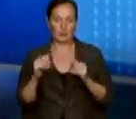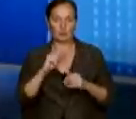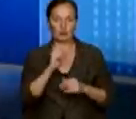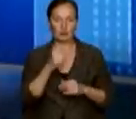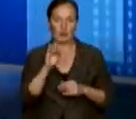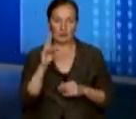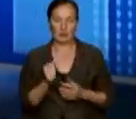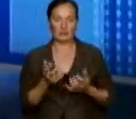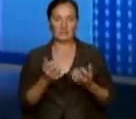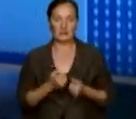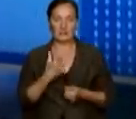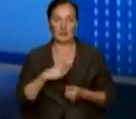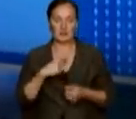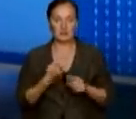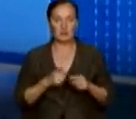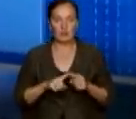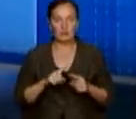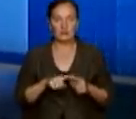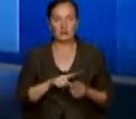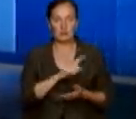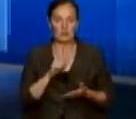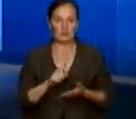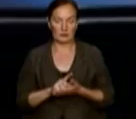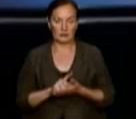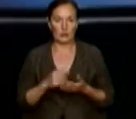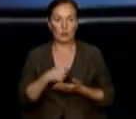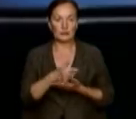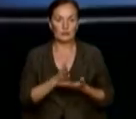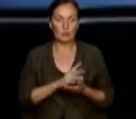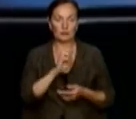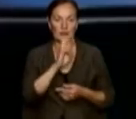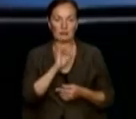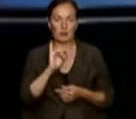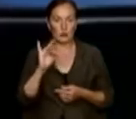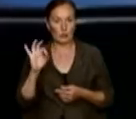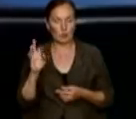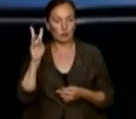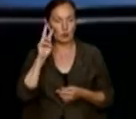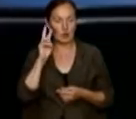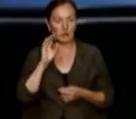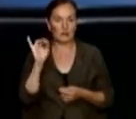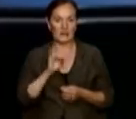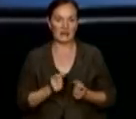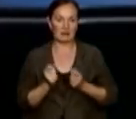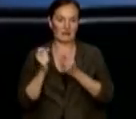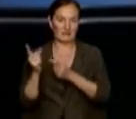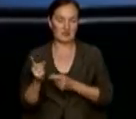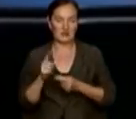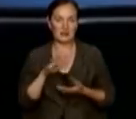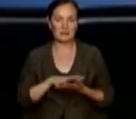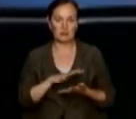зобов'язання – здійснювати обслуговування біотуалетів і вивіз сміття. Тобто не тільки силами держави йде вирішення